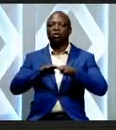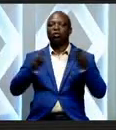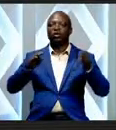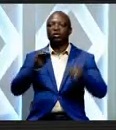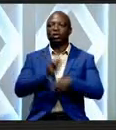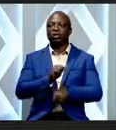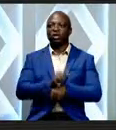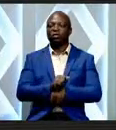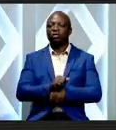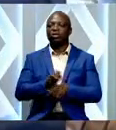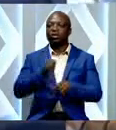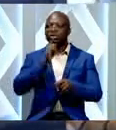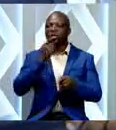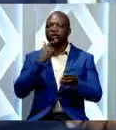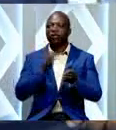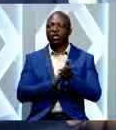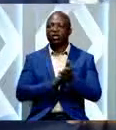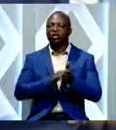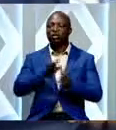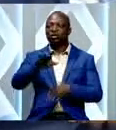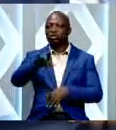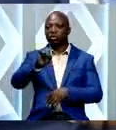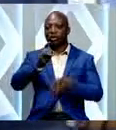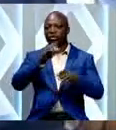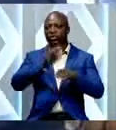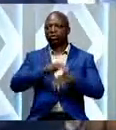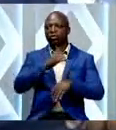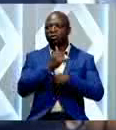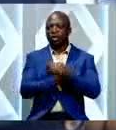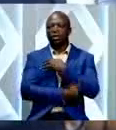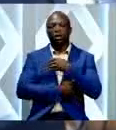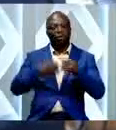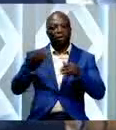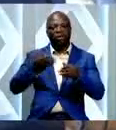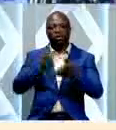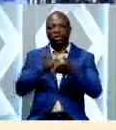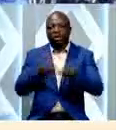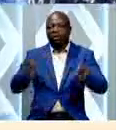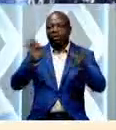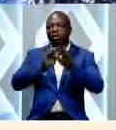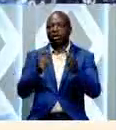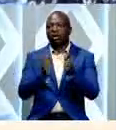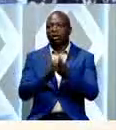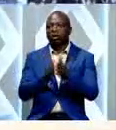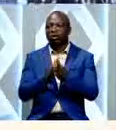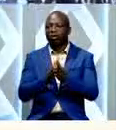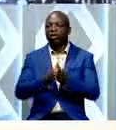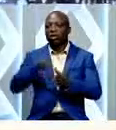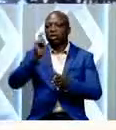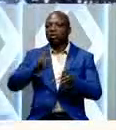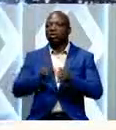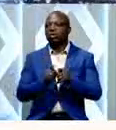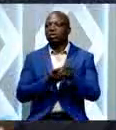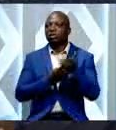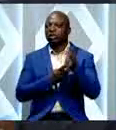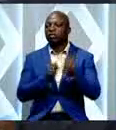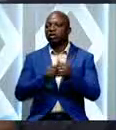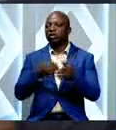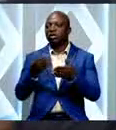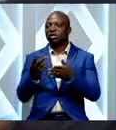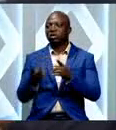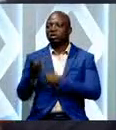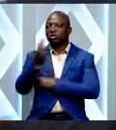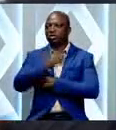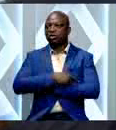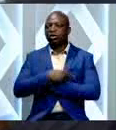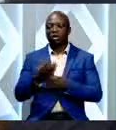travaux, s'est félicité du choix porté sur le pays pour abriter cette importante rencontre. Elle devra accoucher au cours des deux jours